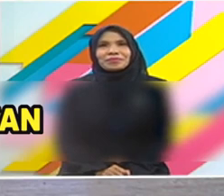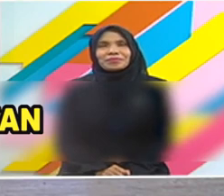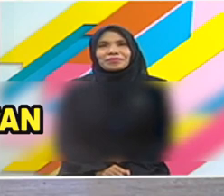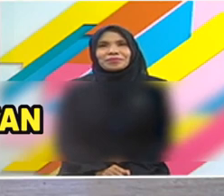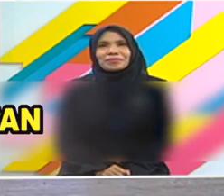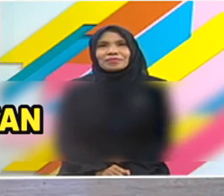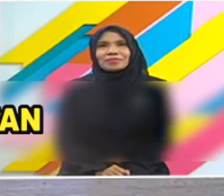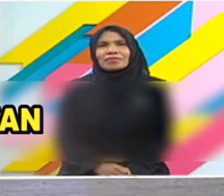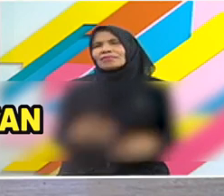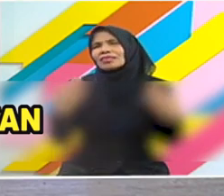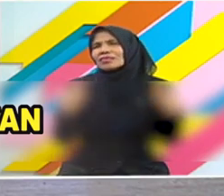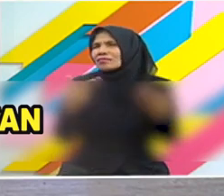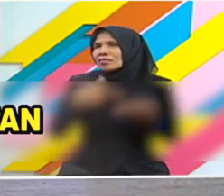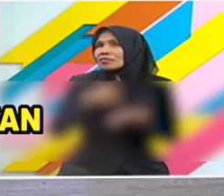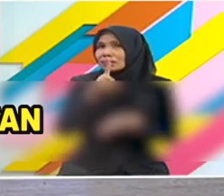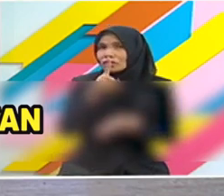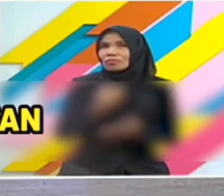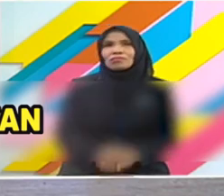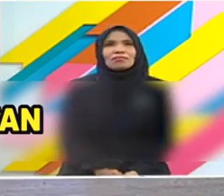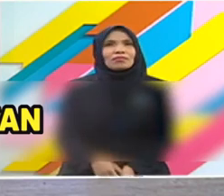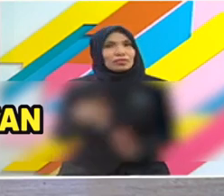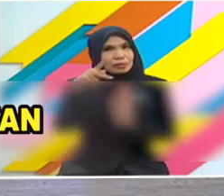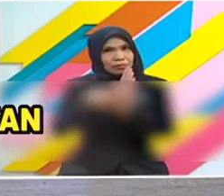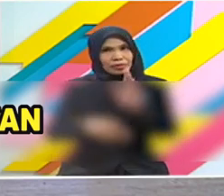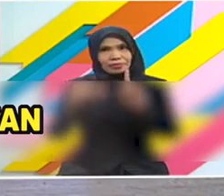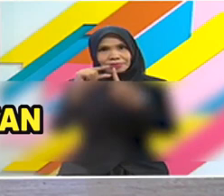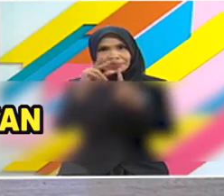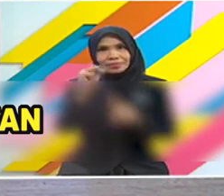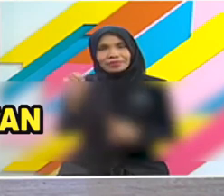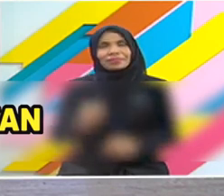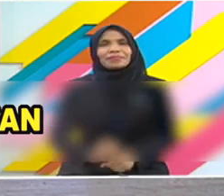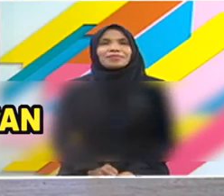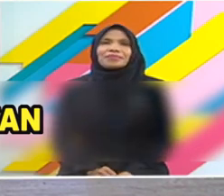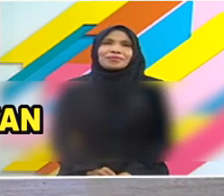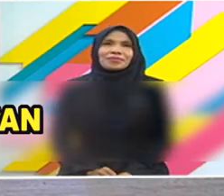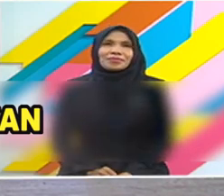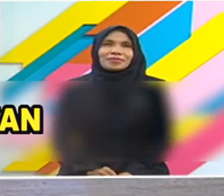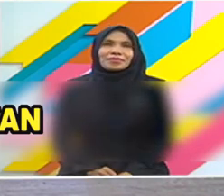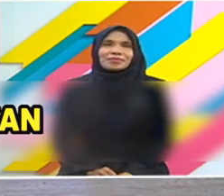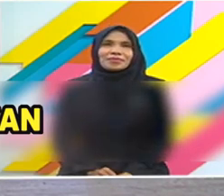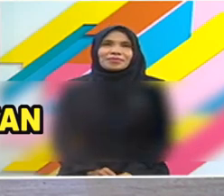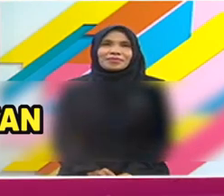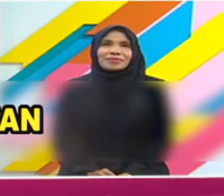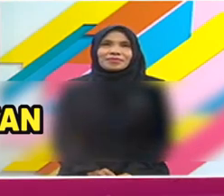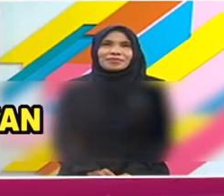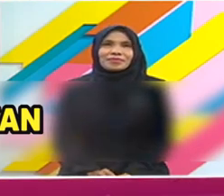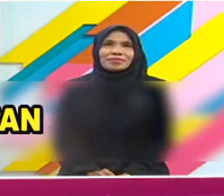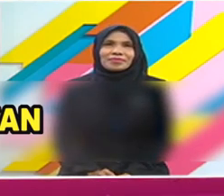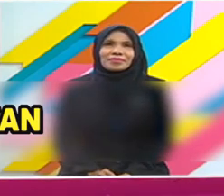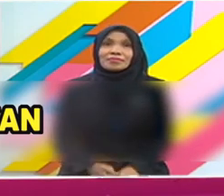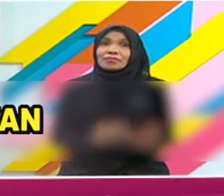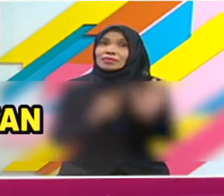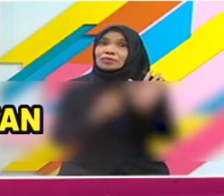satu lagi. Satu lagi. Oh, ada lagi. Terakhir. Macam mana? Tadi Cikgu Syarah dah perkenalkan 5 organ deria. Okey, ni yang